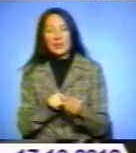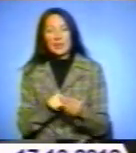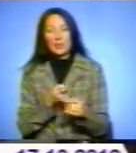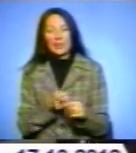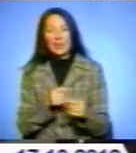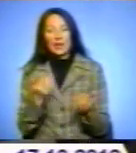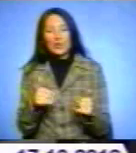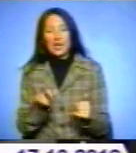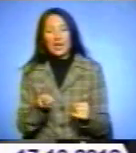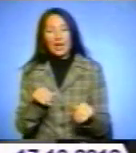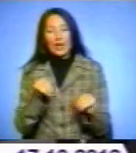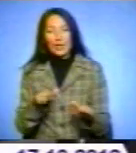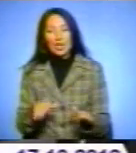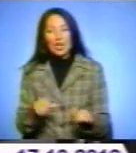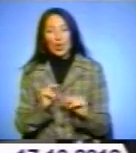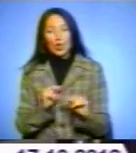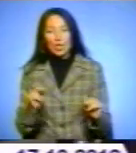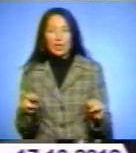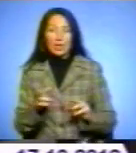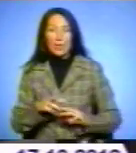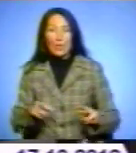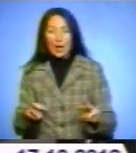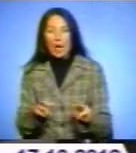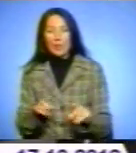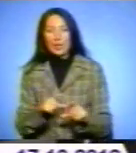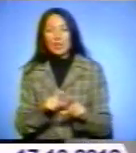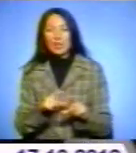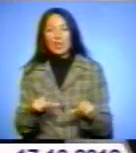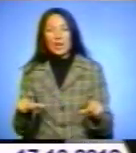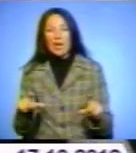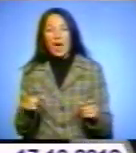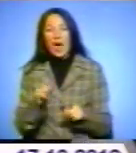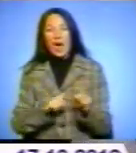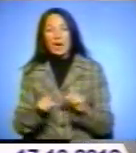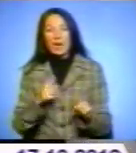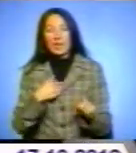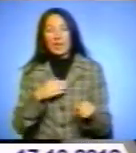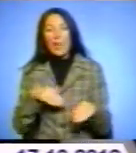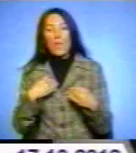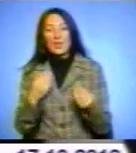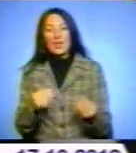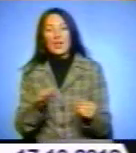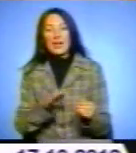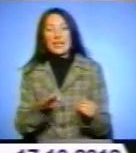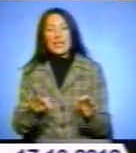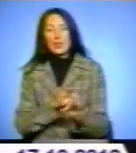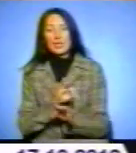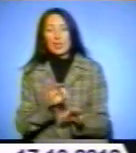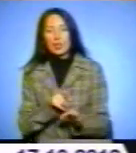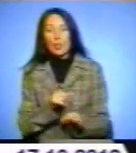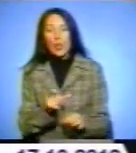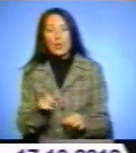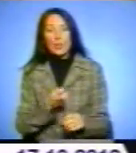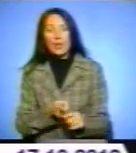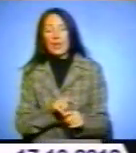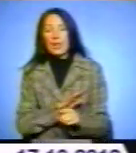вже як вирішить учнівський парламент і шкільна рада. Я б віддала дітям сиротам, тим людям, які не мають